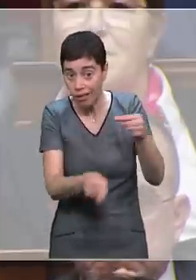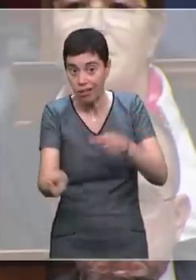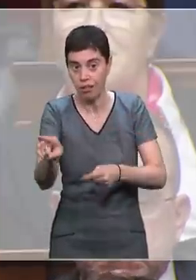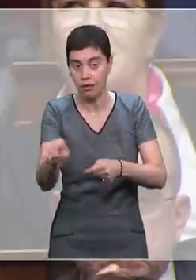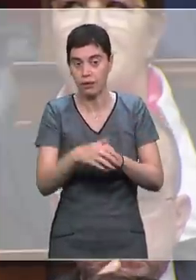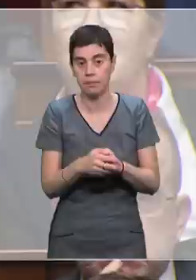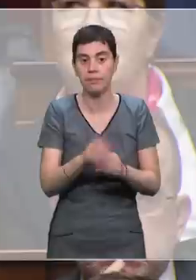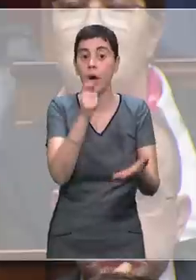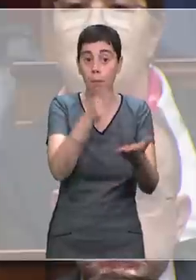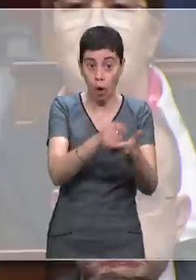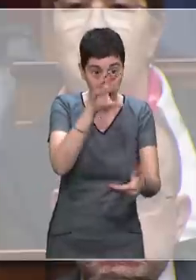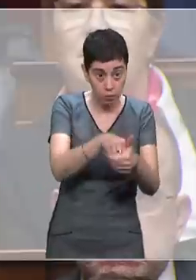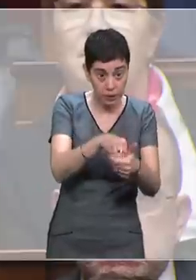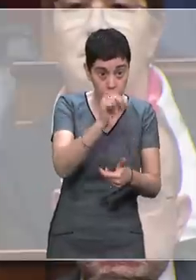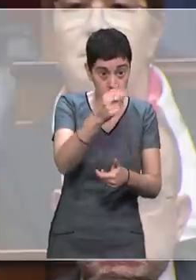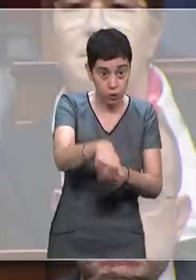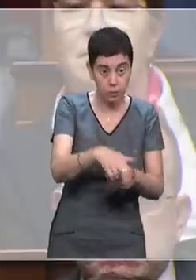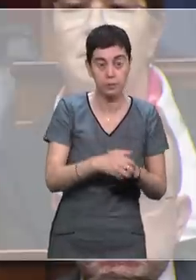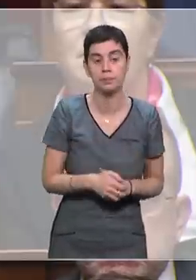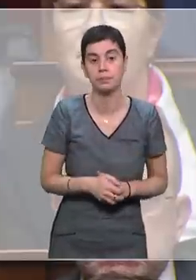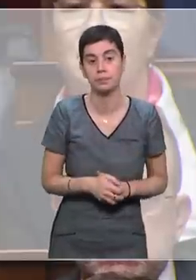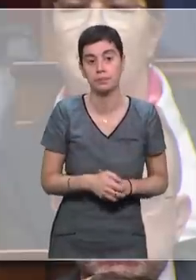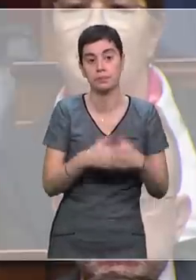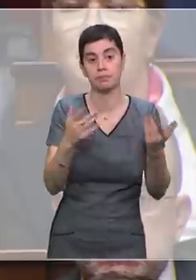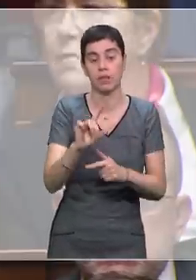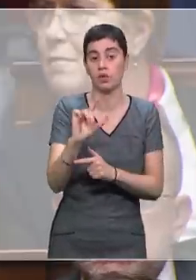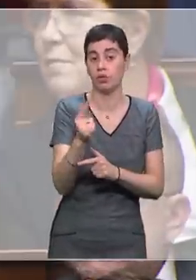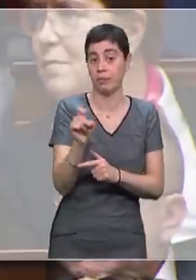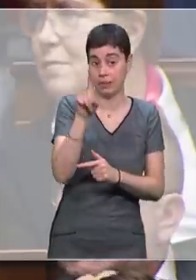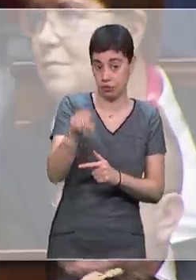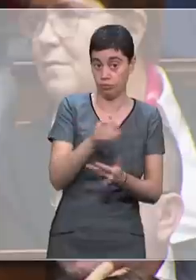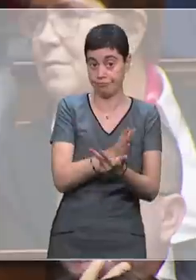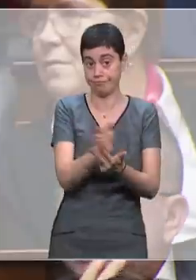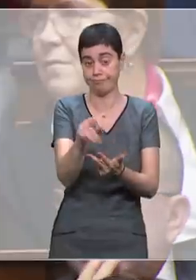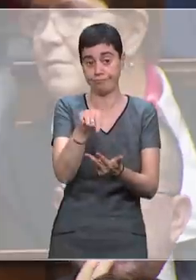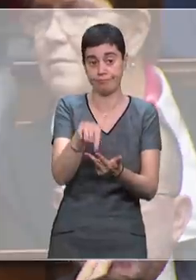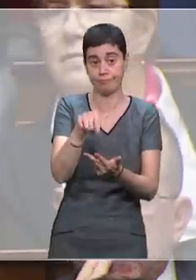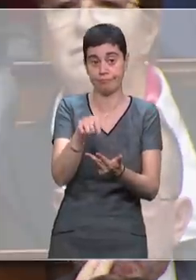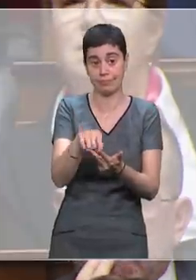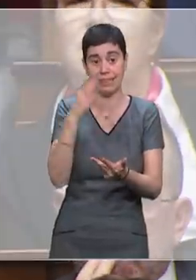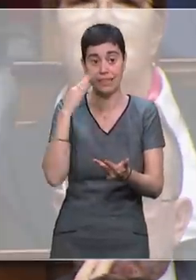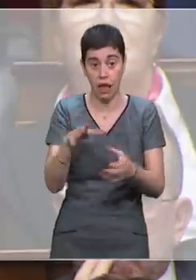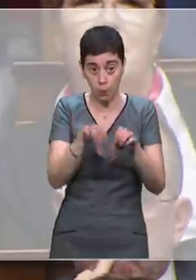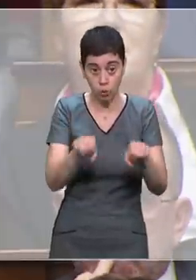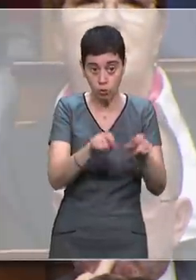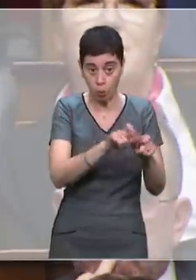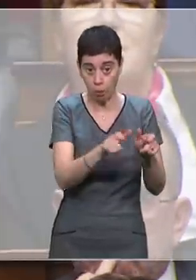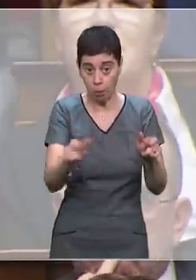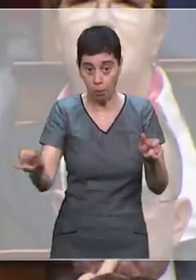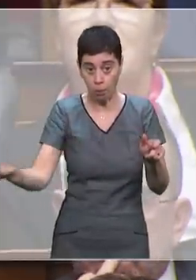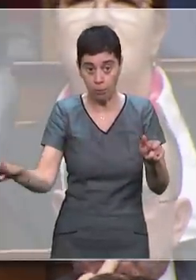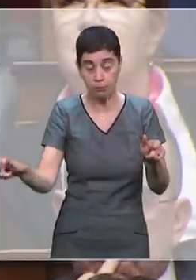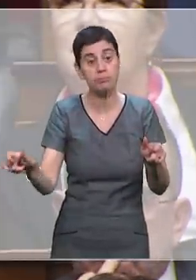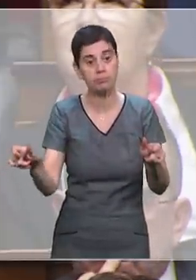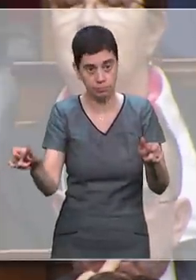Les banques sont-elles incluses dans ce dispositif? Deuxième question, la question de la chaîne de production. Sera-t-elle portée